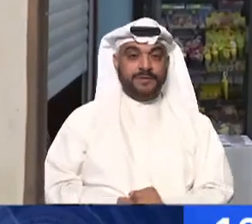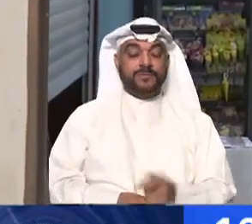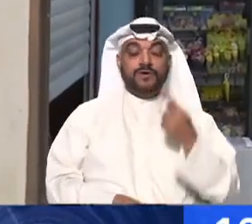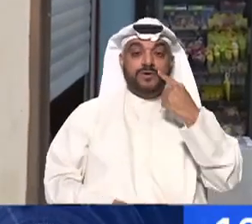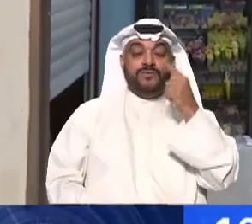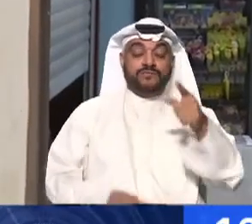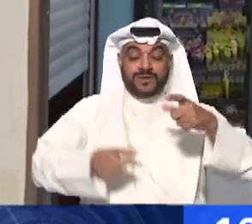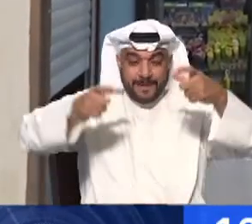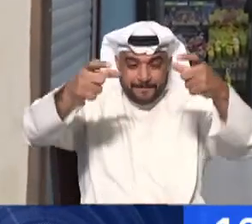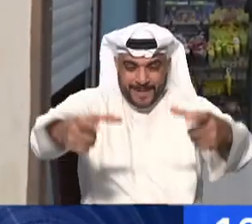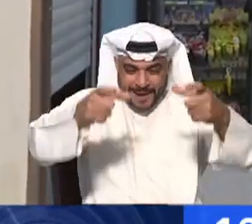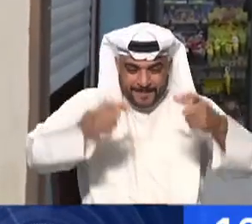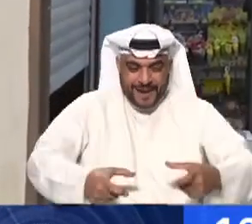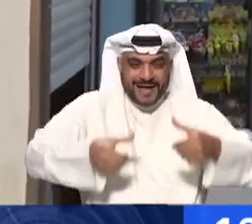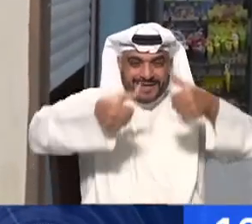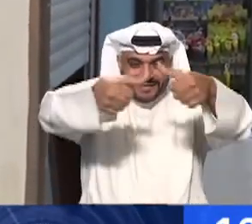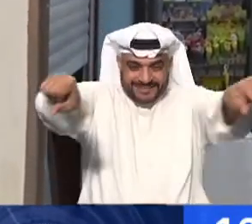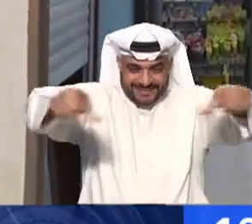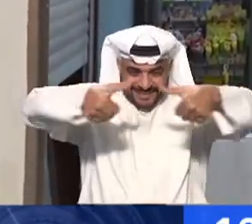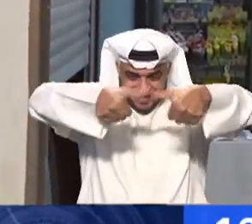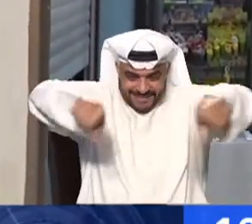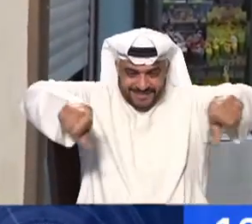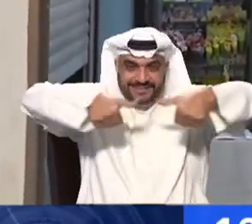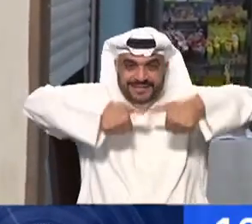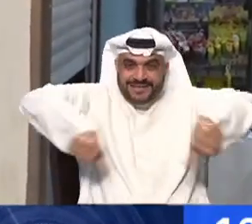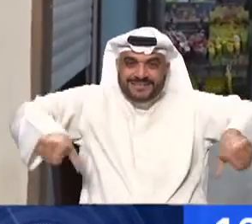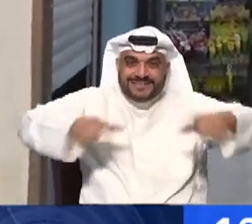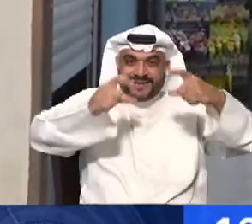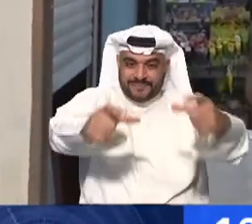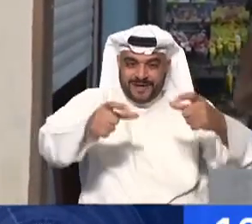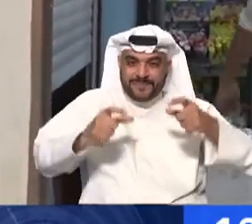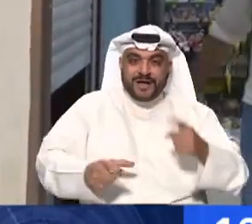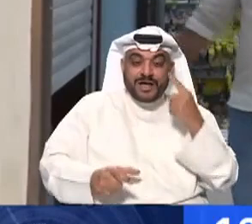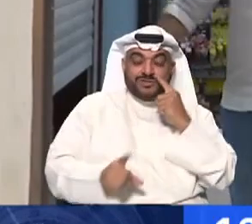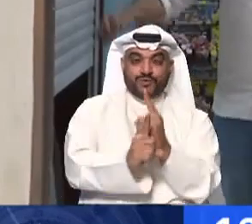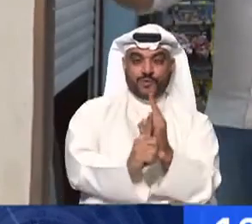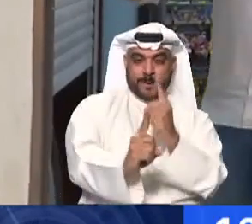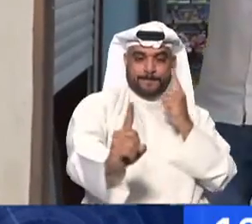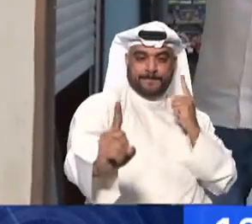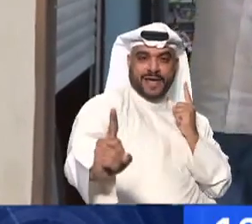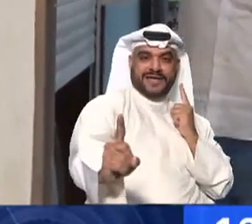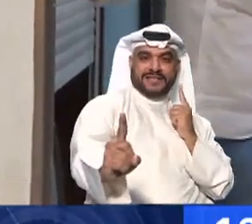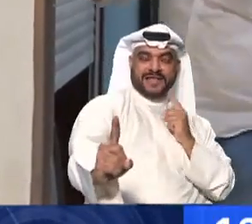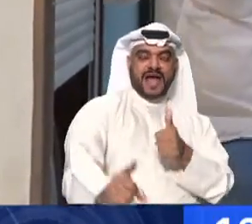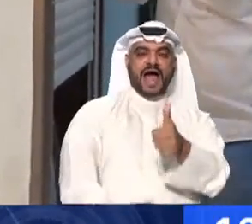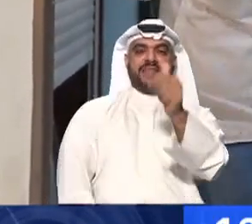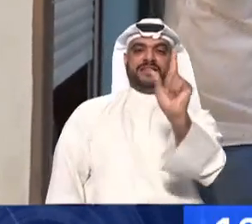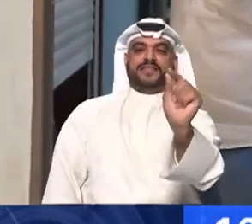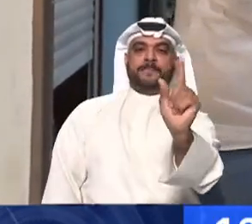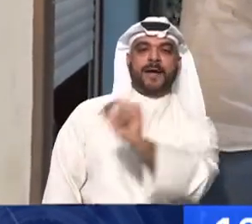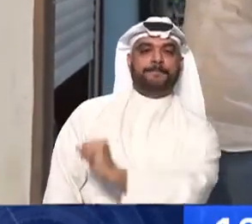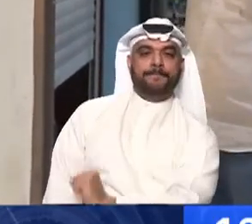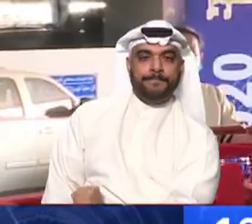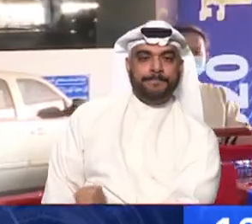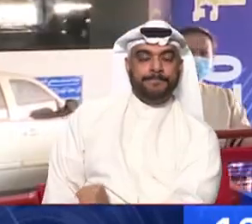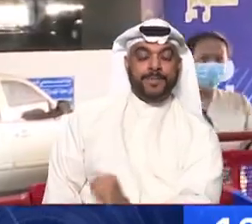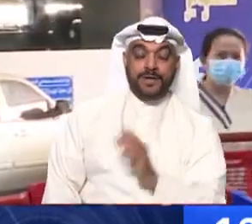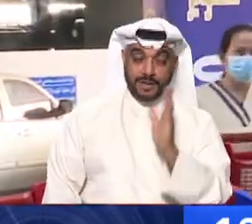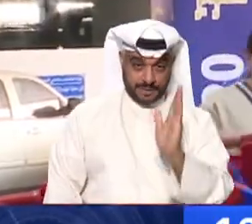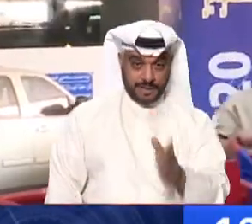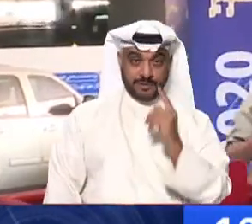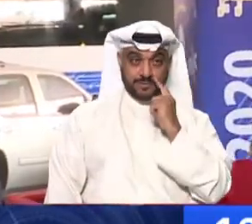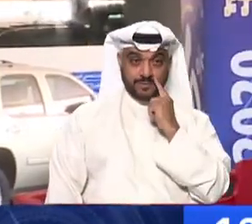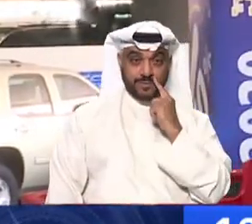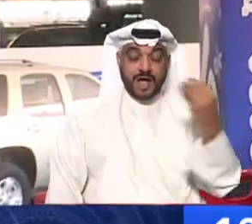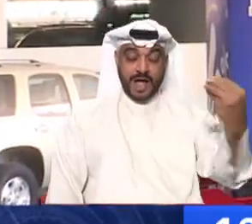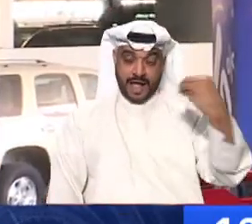اللي موجودة على الارض لتحقيق التباعد هذه موجودة على كل الاماكن اللي ممكن يتحقق فيها الازدحام. حسب تعليمات